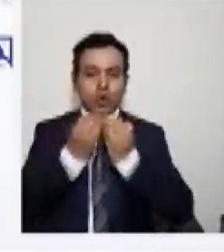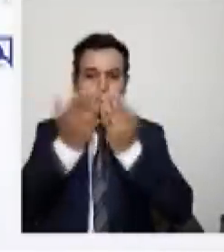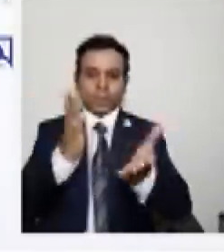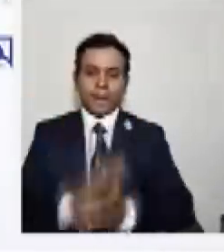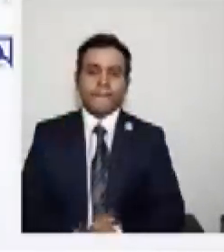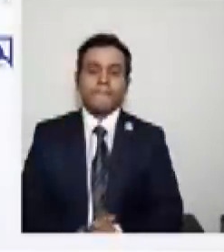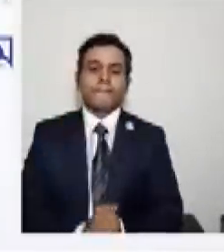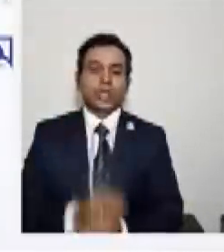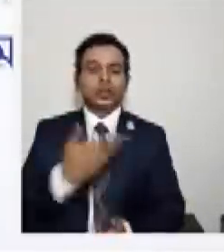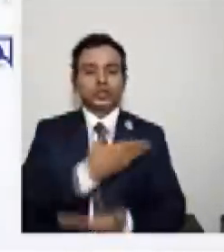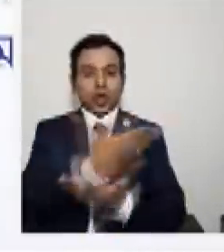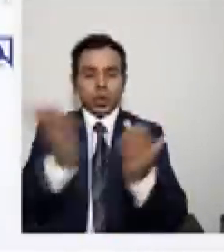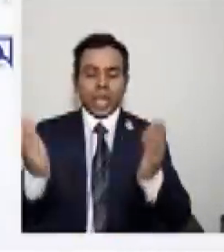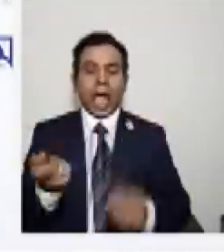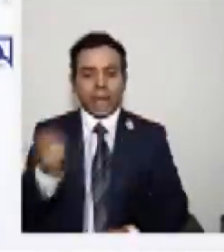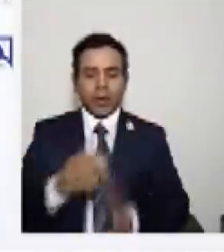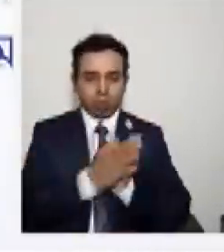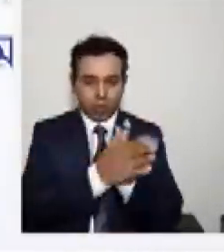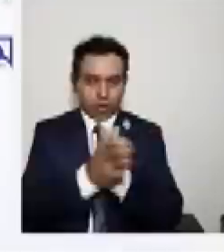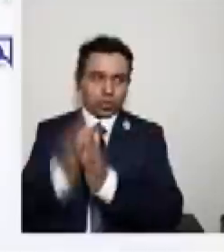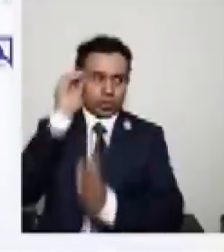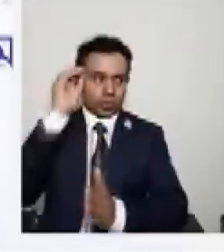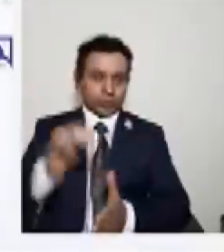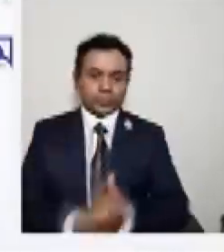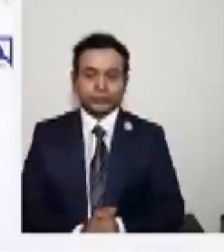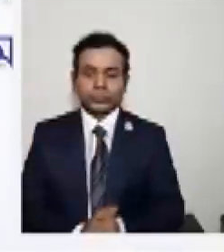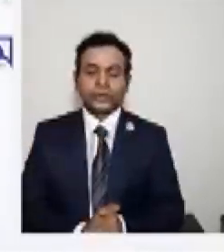থেকে। এ ছিল আমাদের কাছে তথ্য।